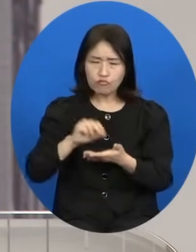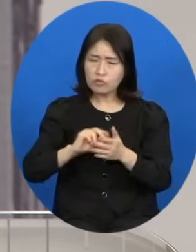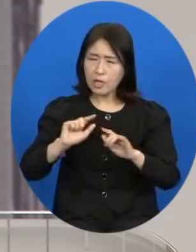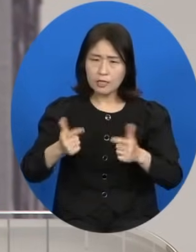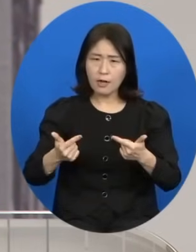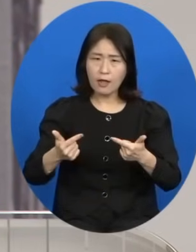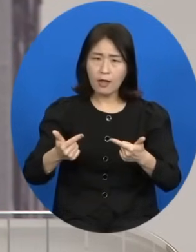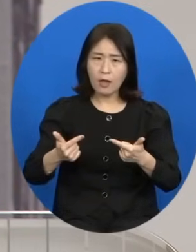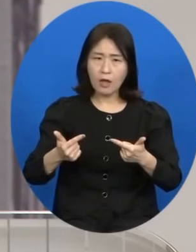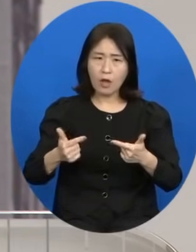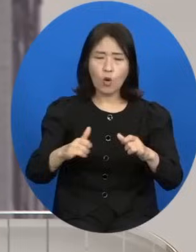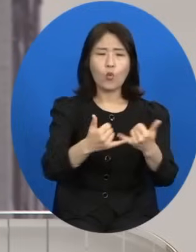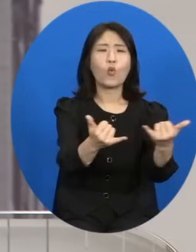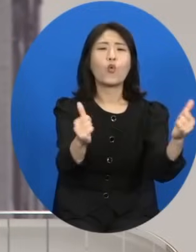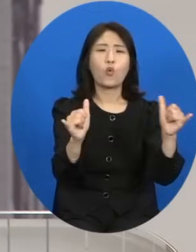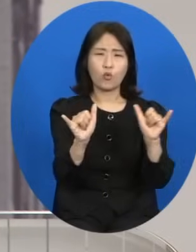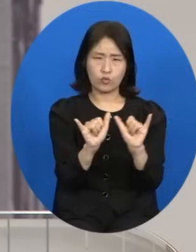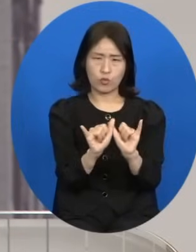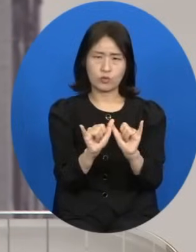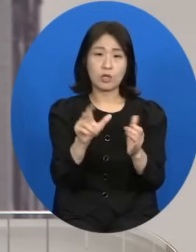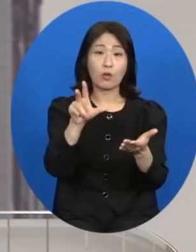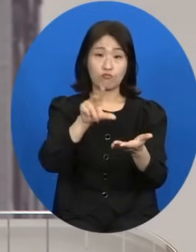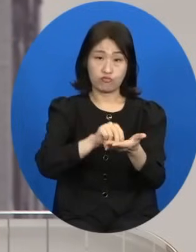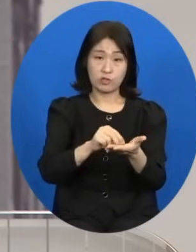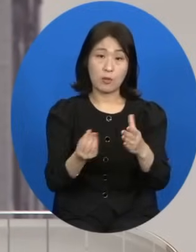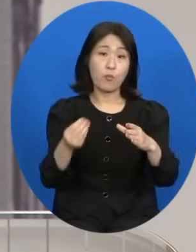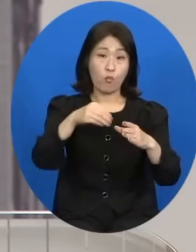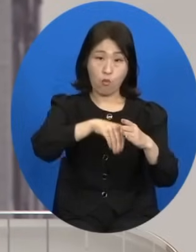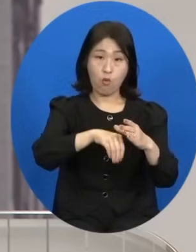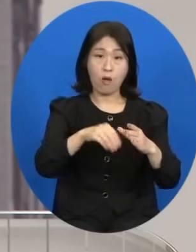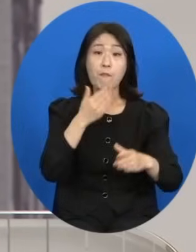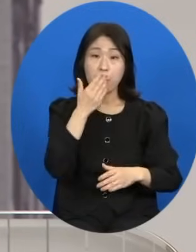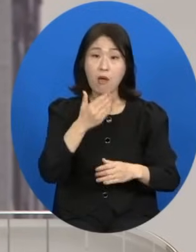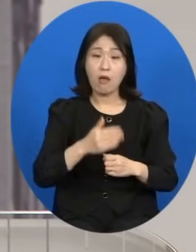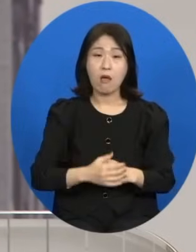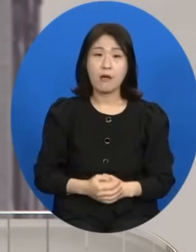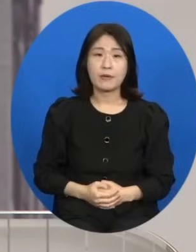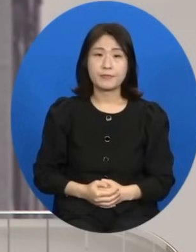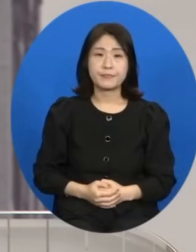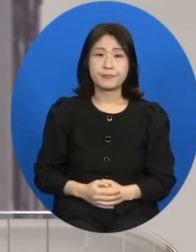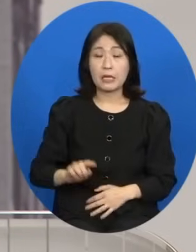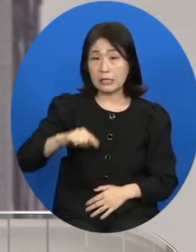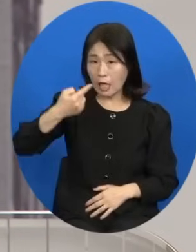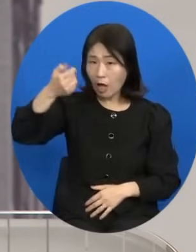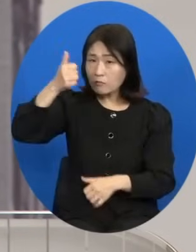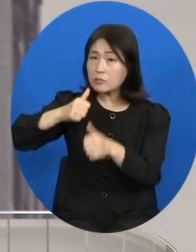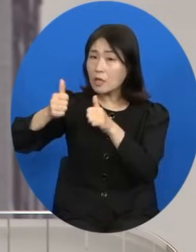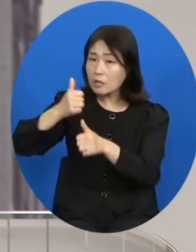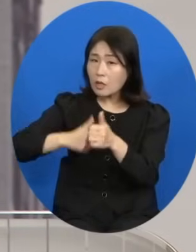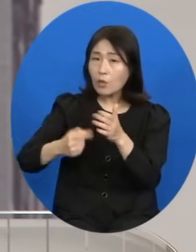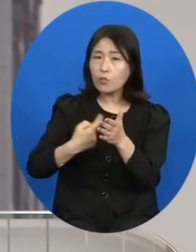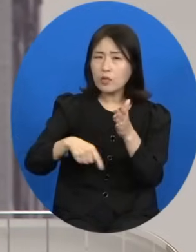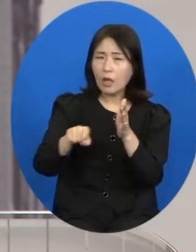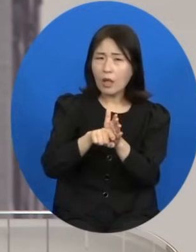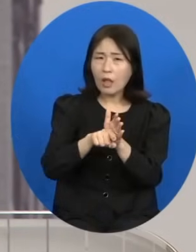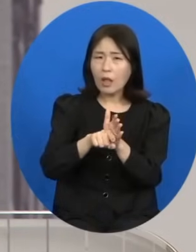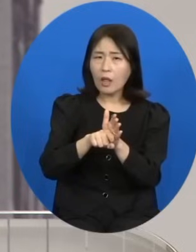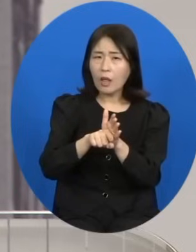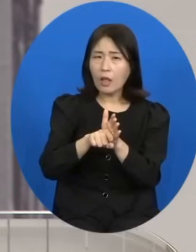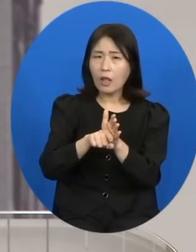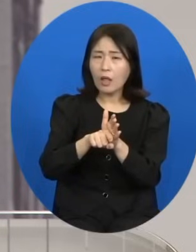아 저래도 되나 보다라고 생각할 수도 있잖아요 다음 세대를 봐서라도 아 우리 부모님이